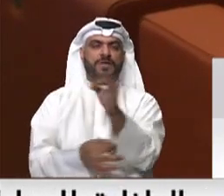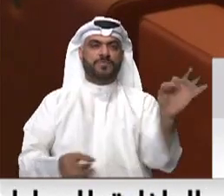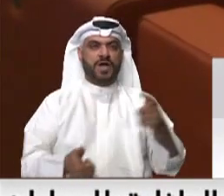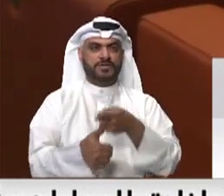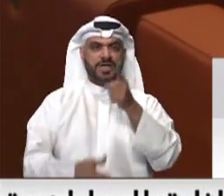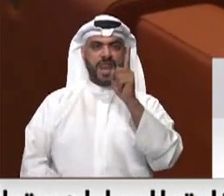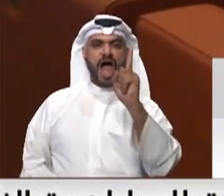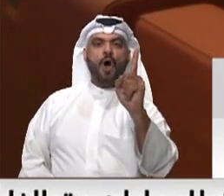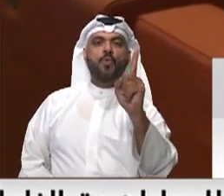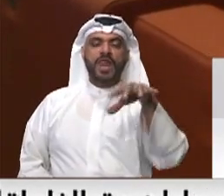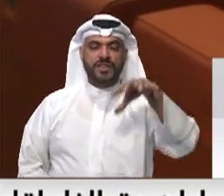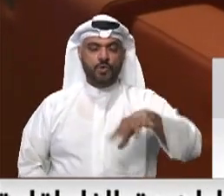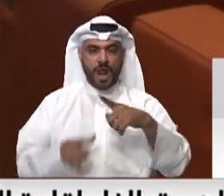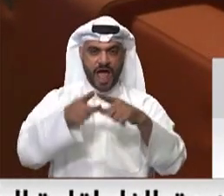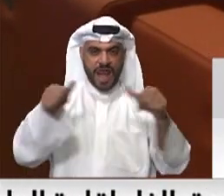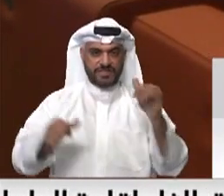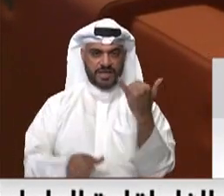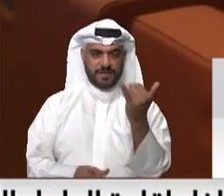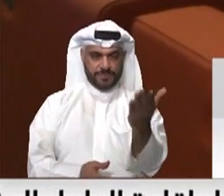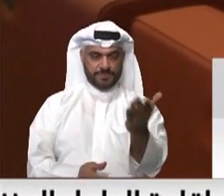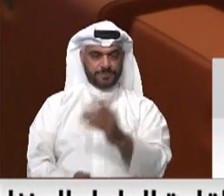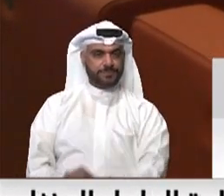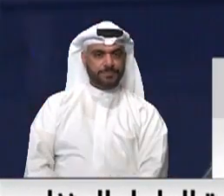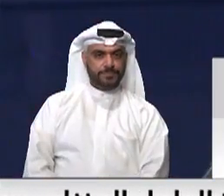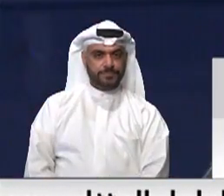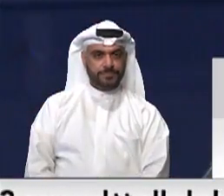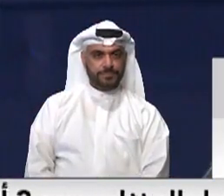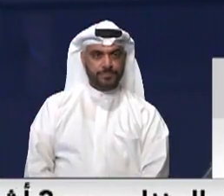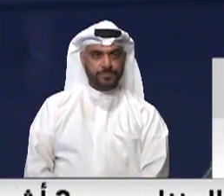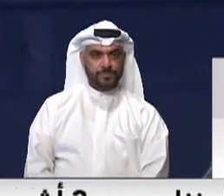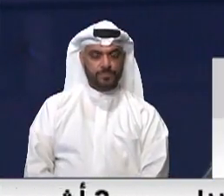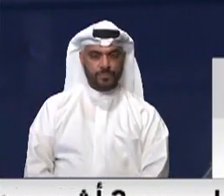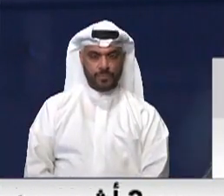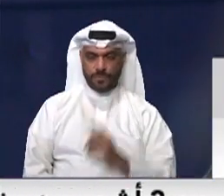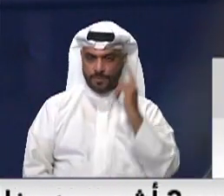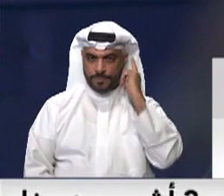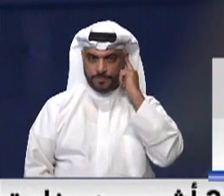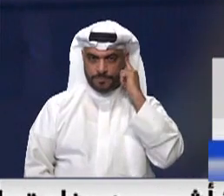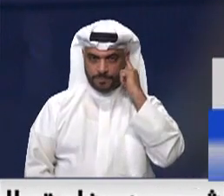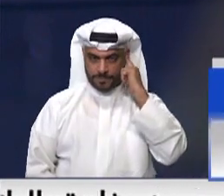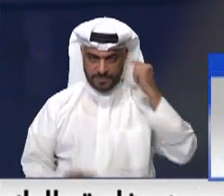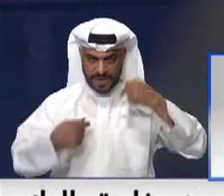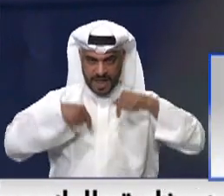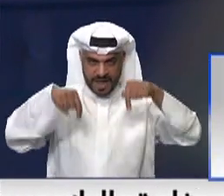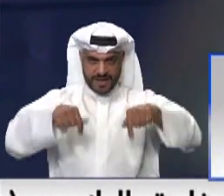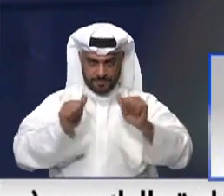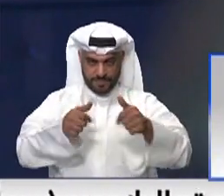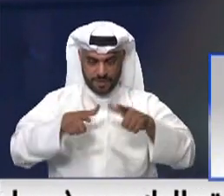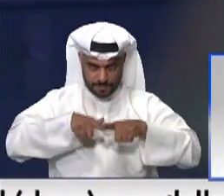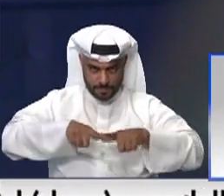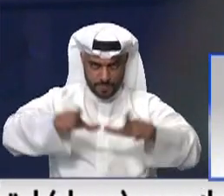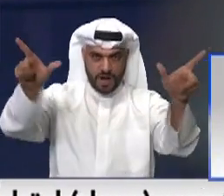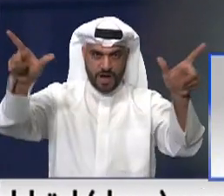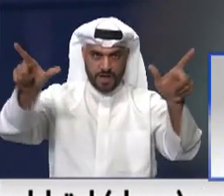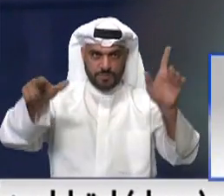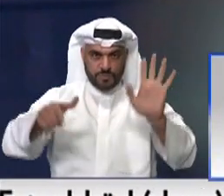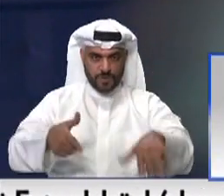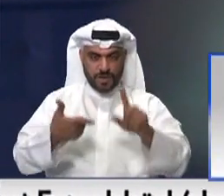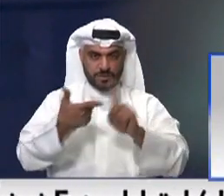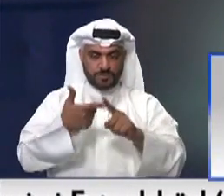الأول لدول مجلس التعاون الخليجي. إنني هنا وأنا أتقدم بكلمتي هذه، فإنني في ذات الوقت